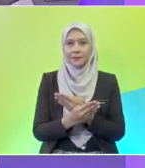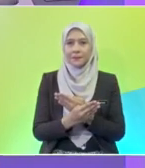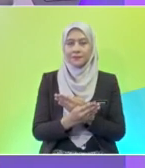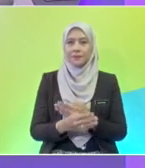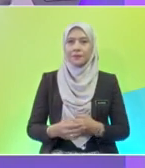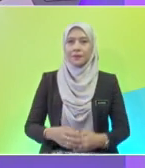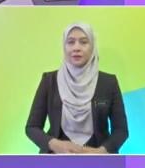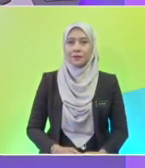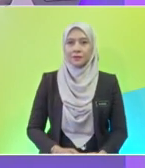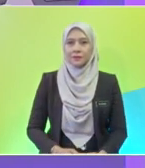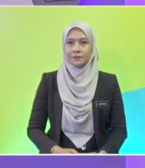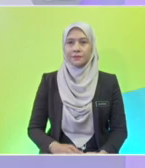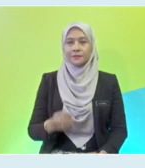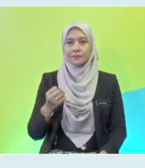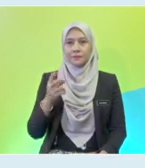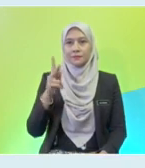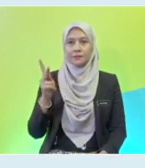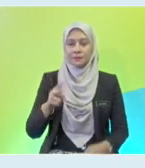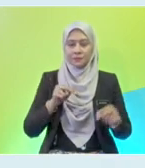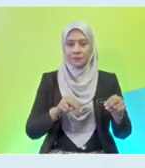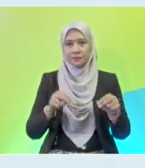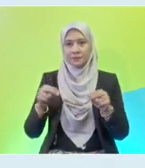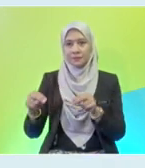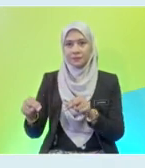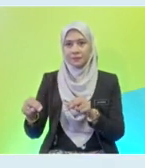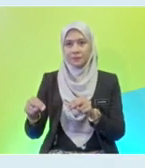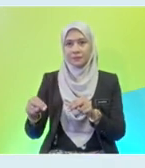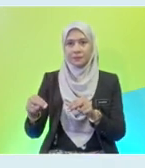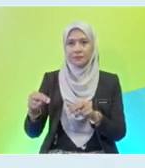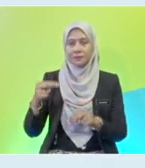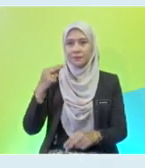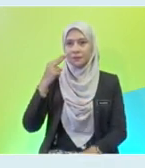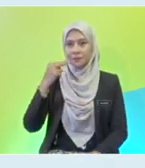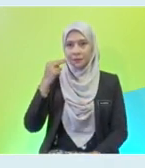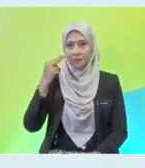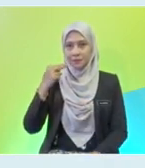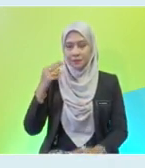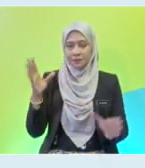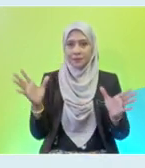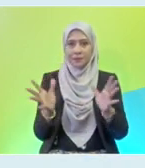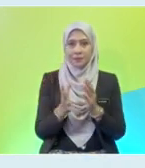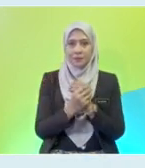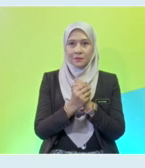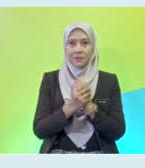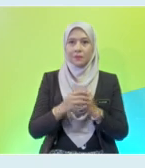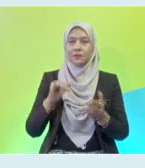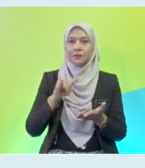antaranya berapakah perubahan suhu campuran itu Oke kita lihat